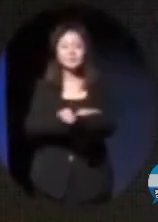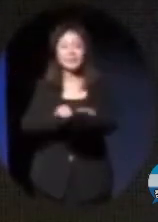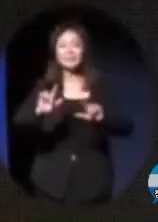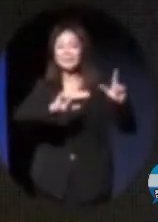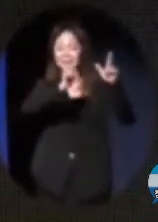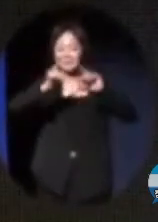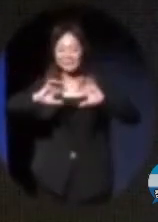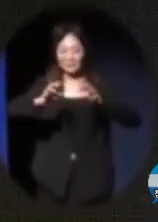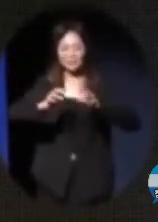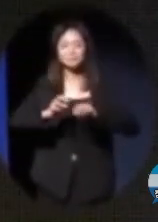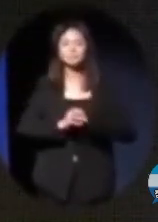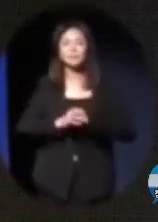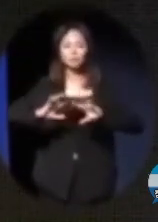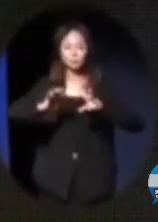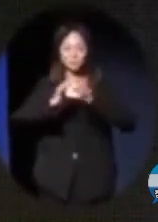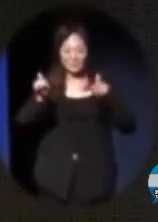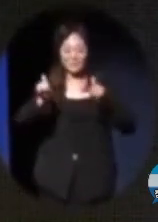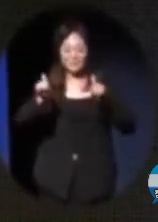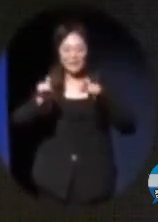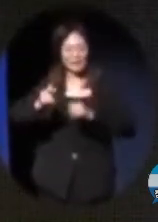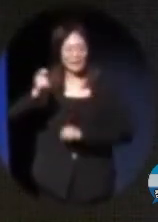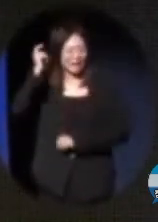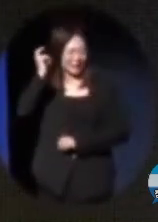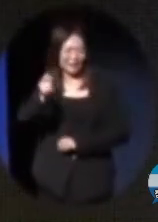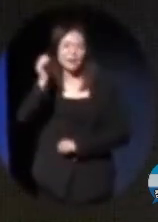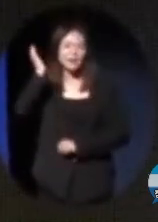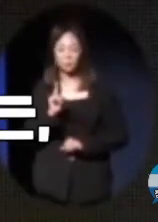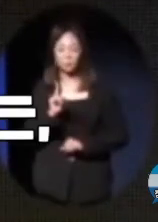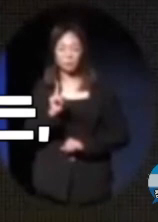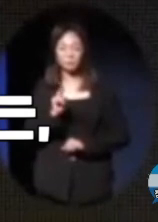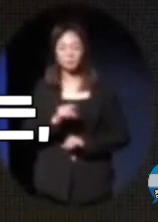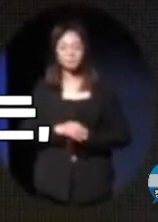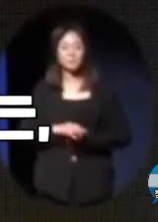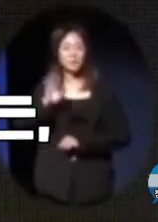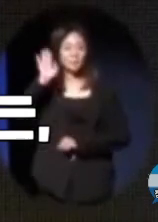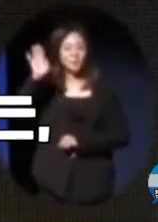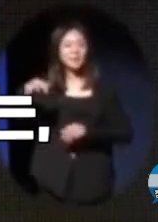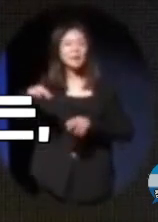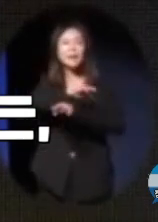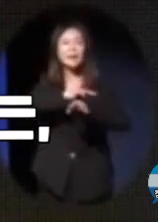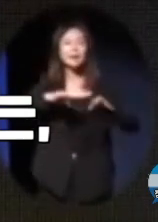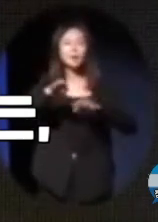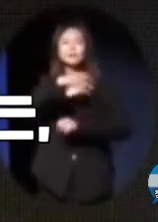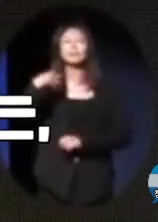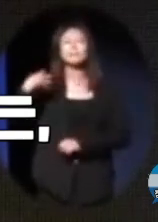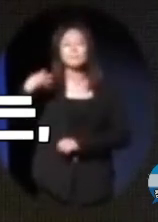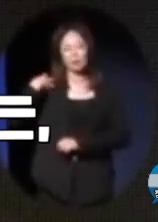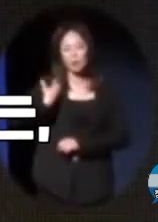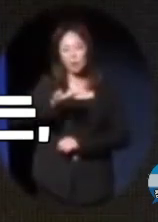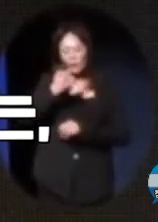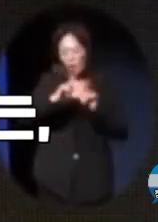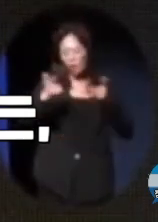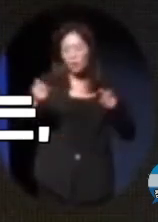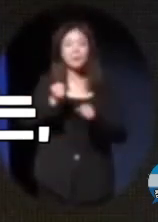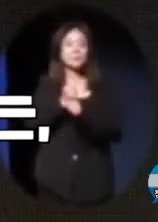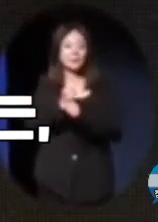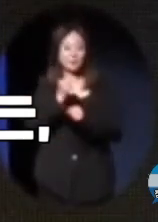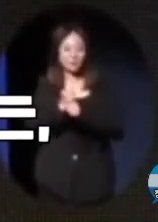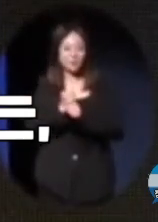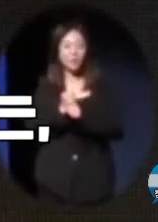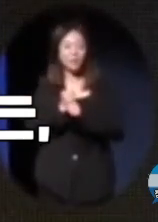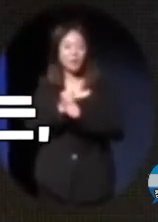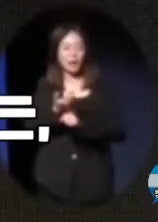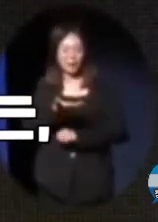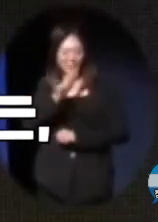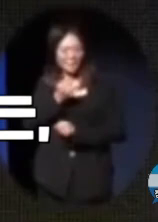나라입니다. 국민이 강한 대한민국입니다. 미래 경제를 지휘하고 먹거리를 만드는 밥